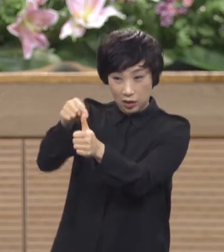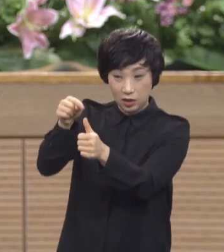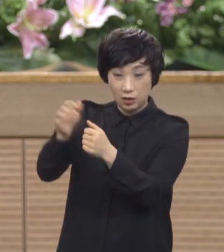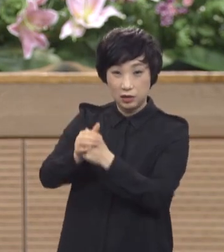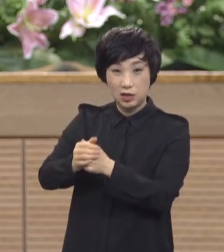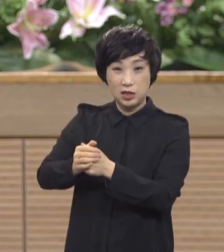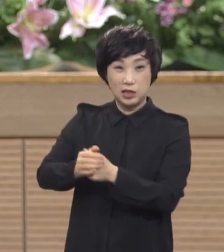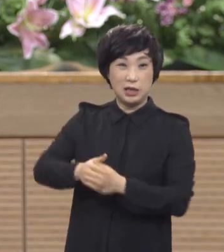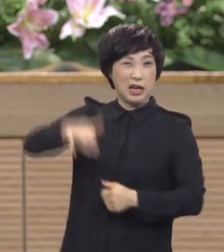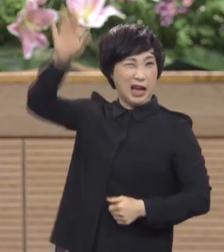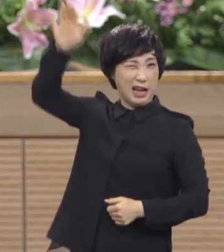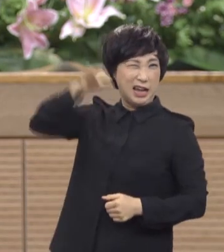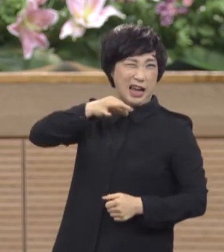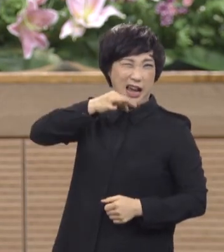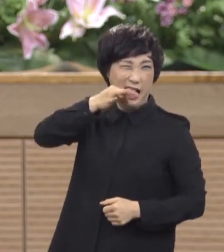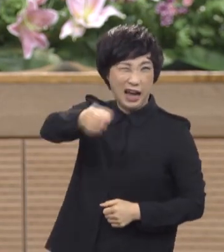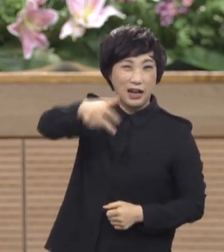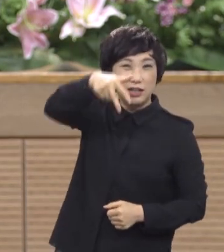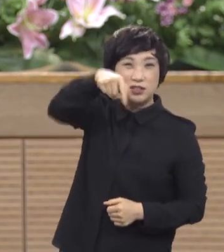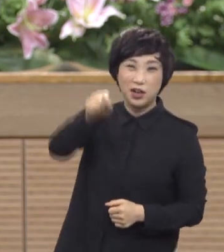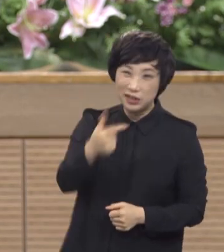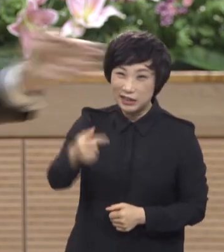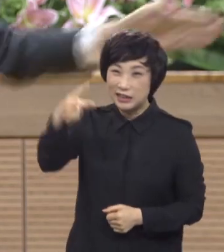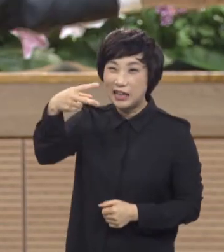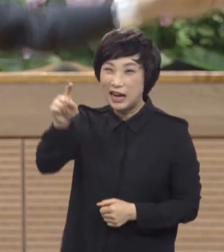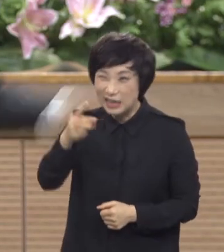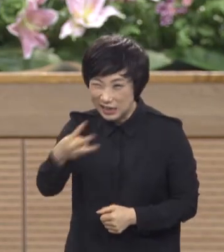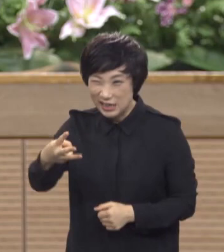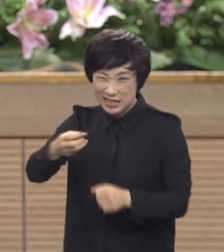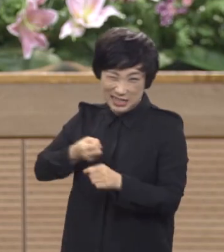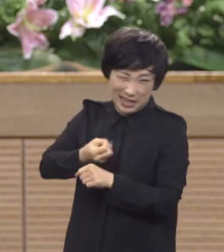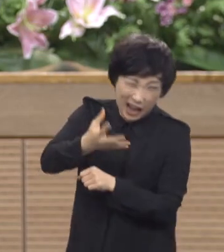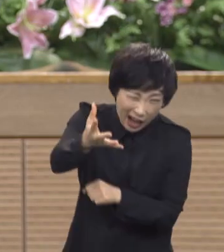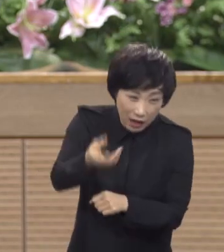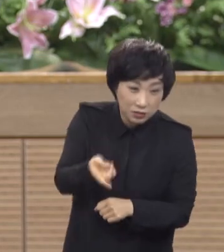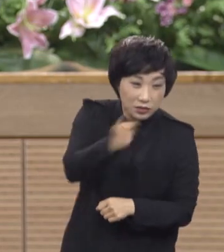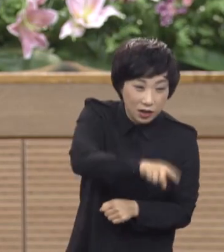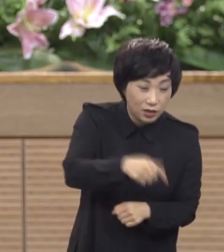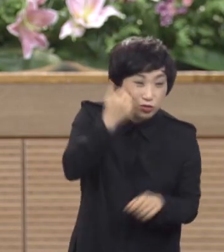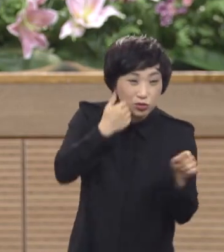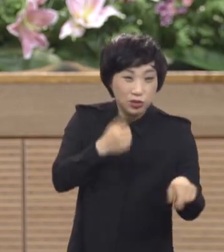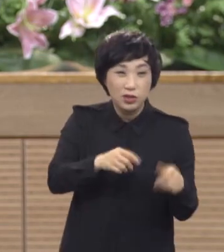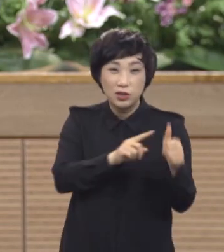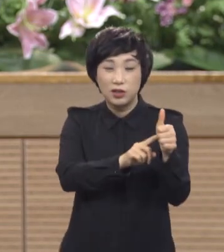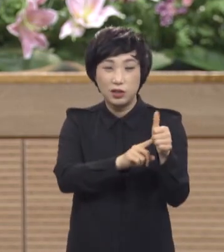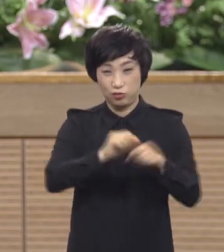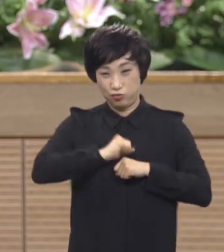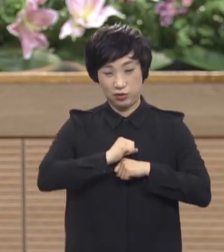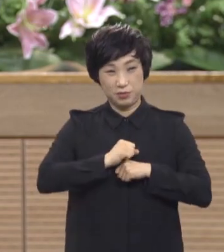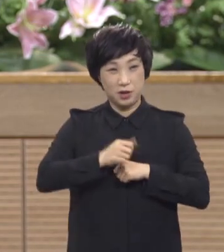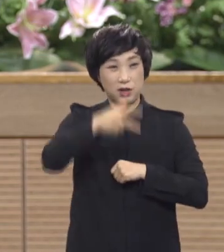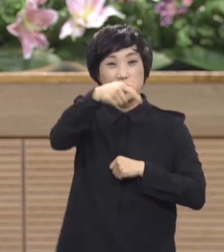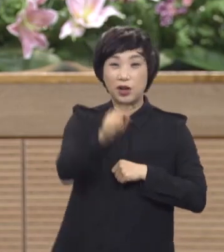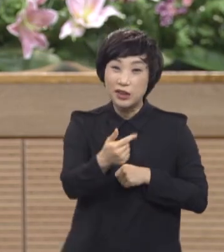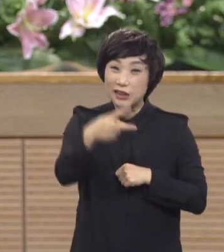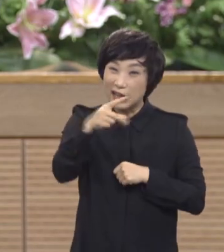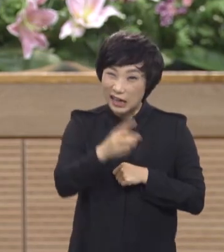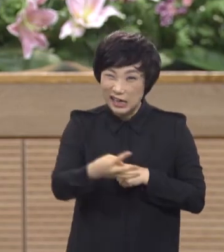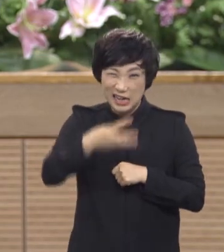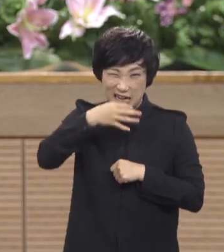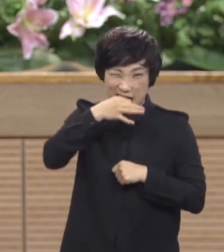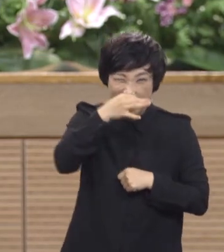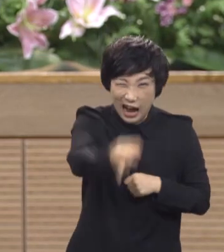그럽니다 그러면 또 전달 이 사람이 또 따라서 옵니다 몇시까지 연방장에